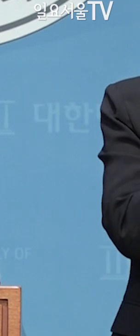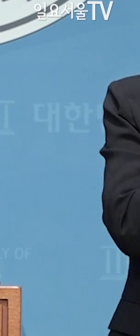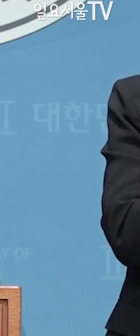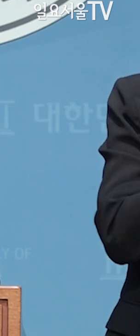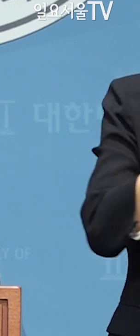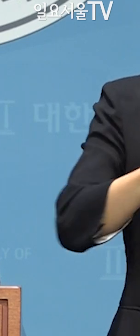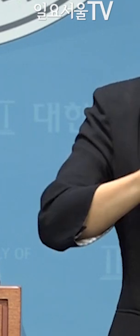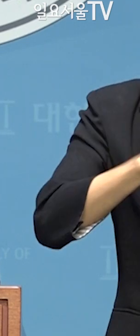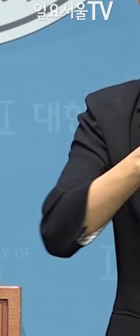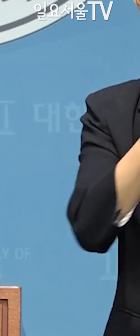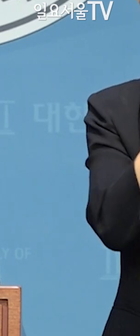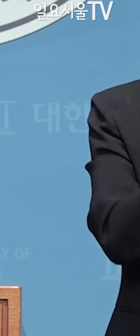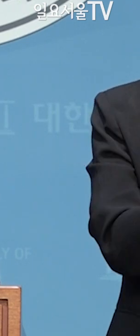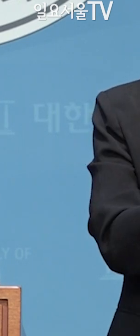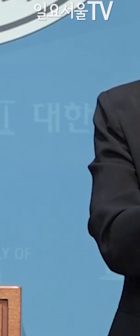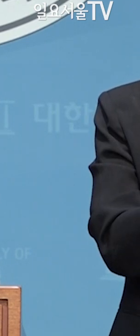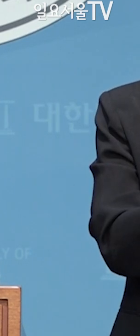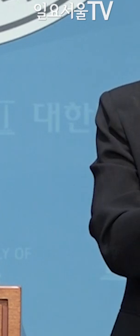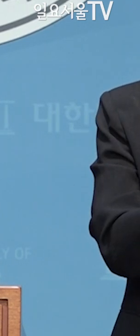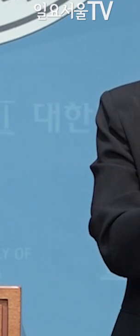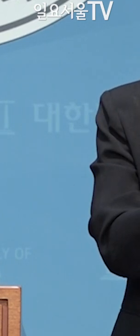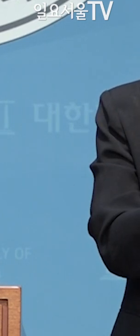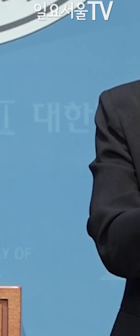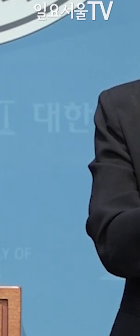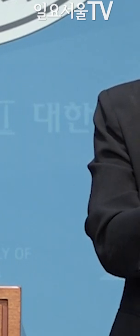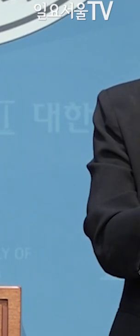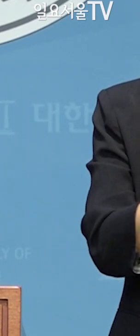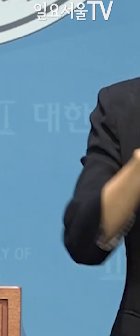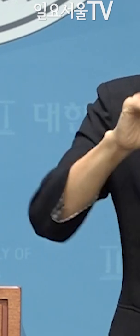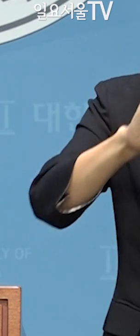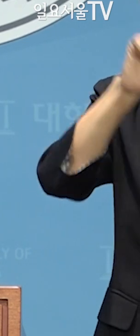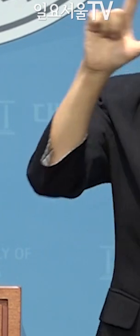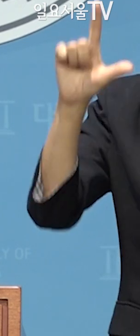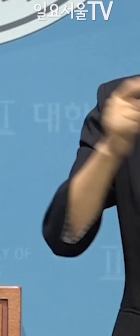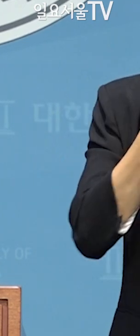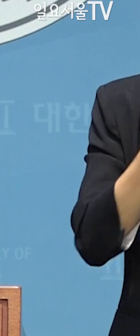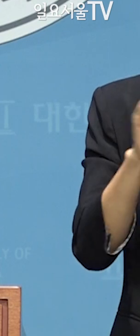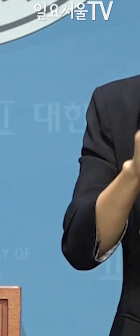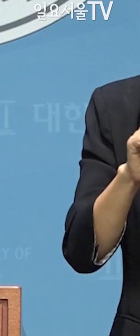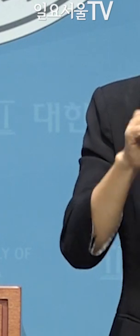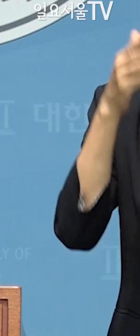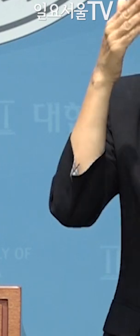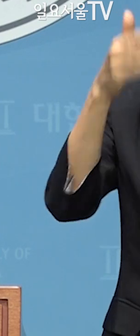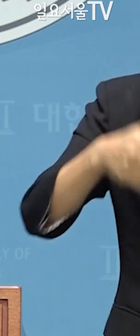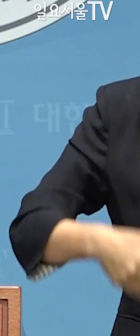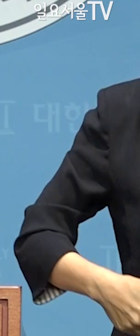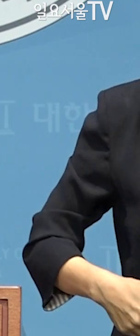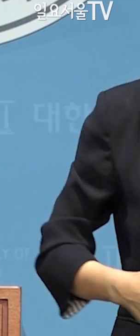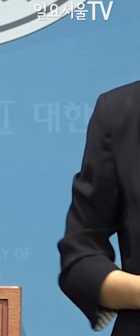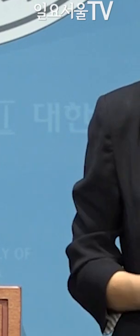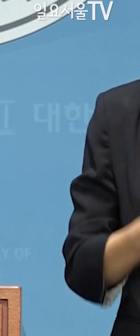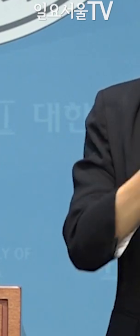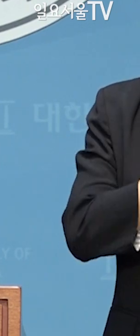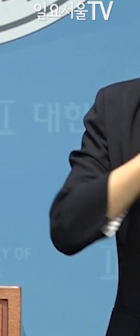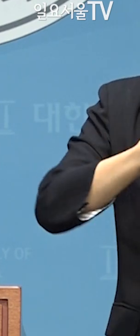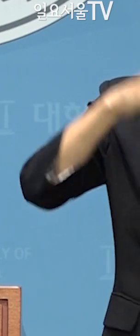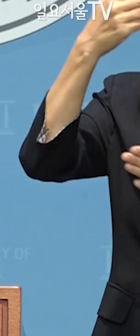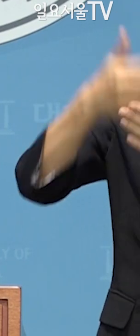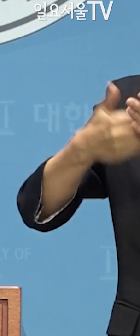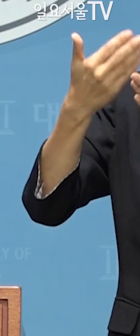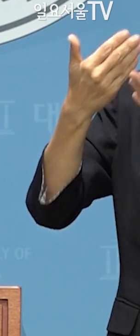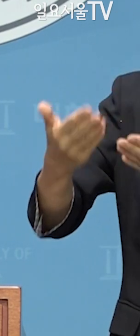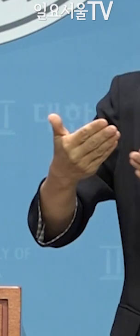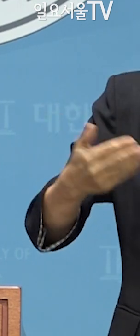따로인 먹산 이만 주장할 것이 아니라 민생의 본질부터 짚어야 합니다 부자 세라는 유화적